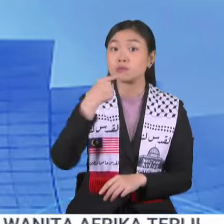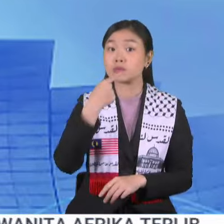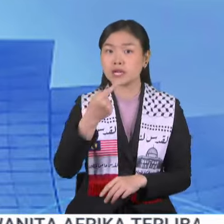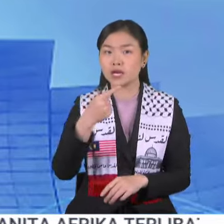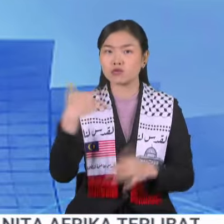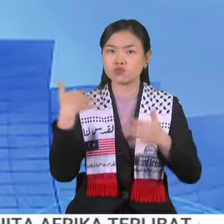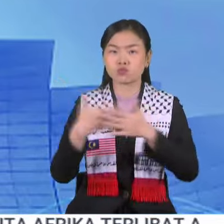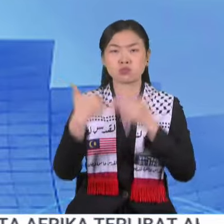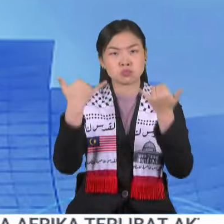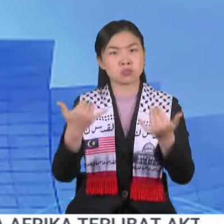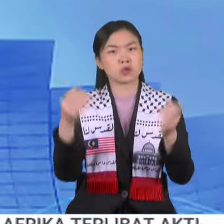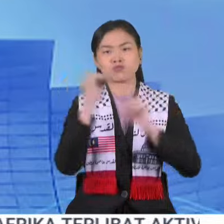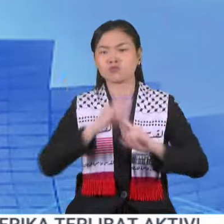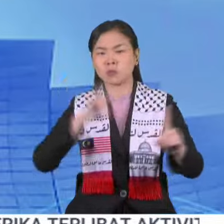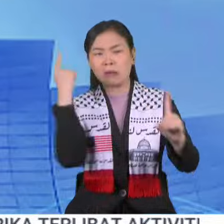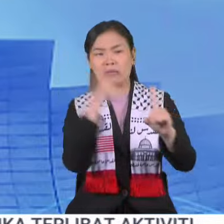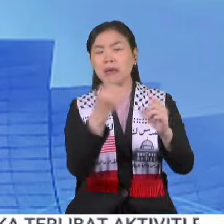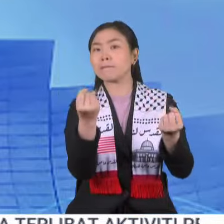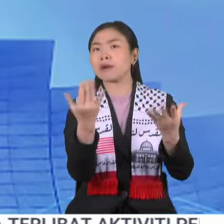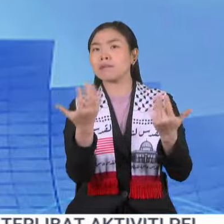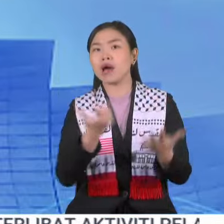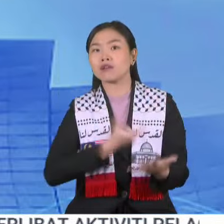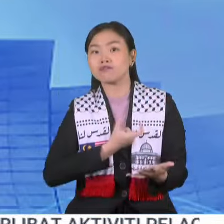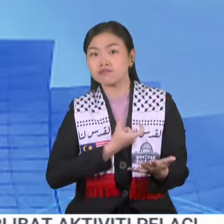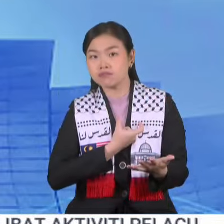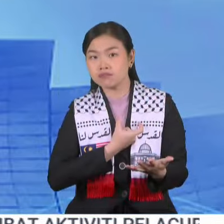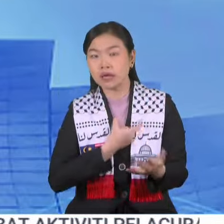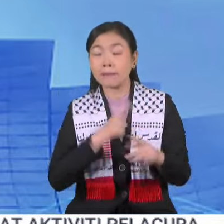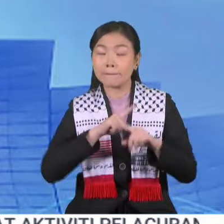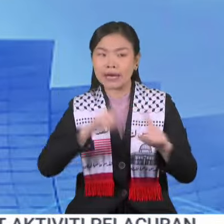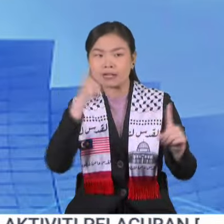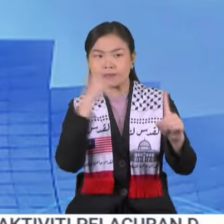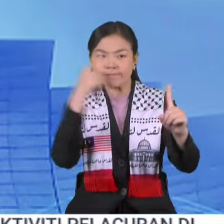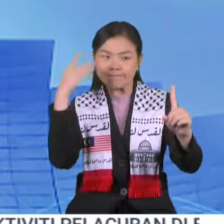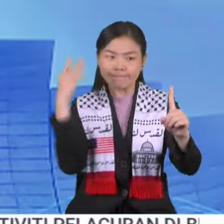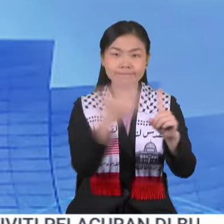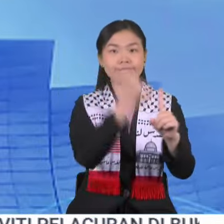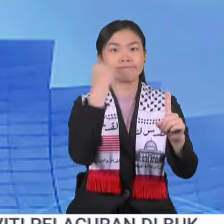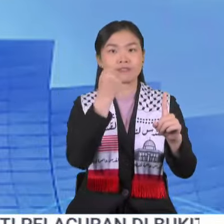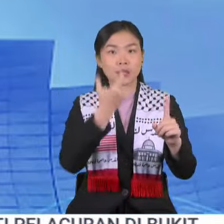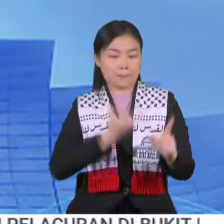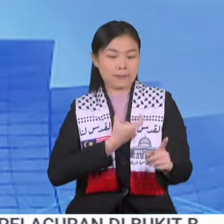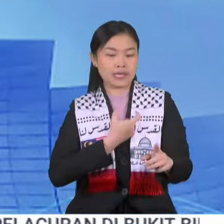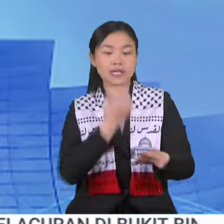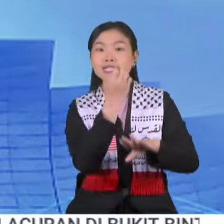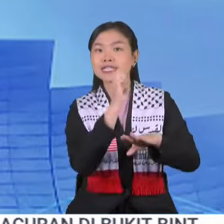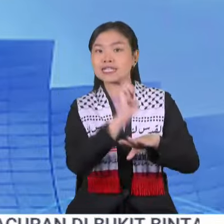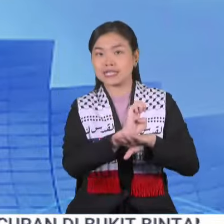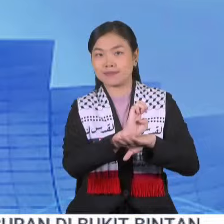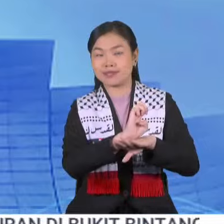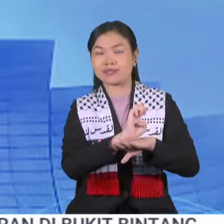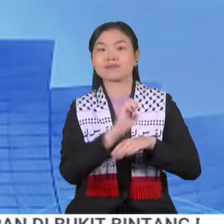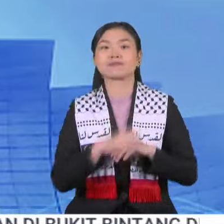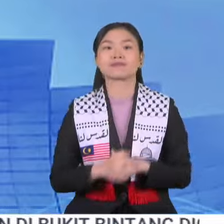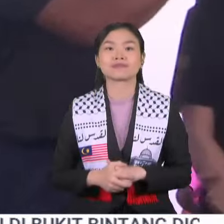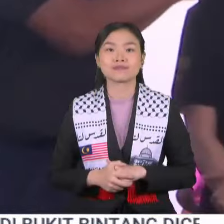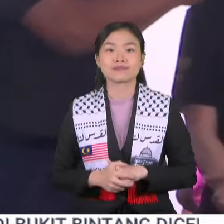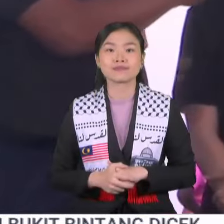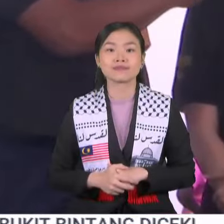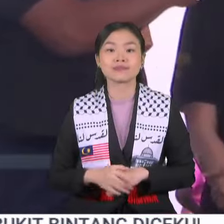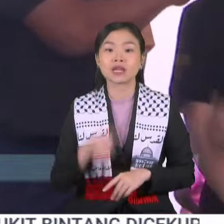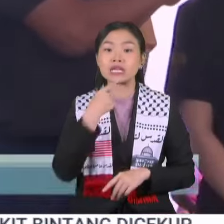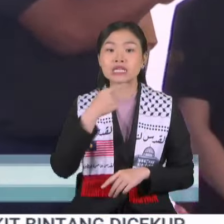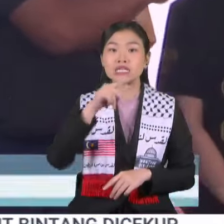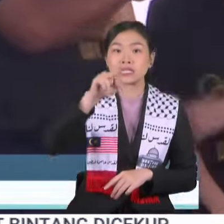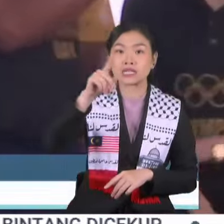ini tiada sasaran ditetapkan untuk bilangan pingat selain misi utama mencari pingat emas sulung negara. Jelas Tan Sri